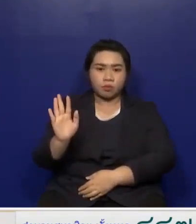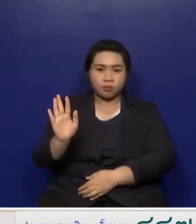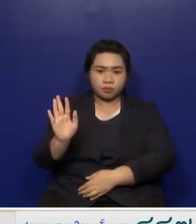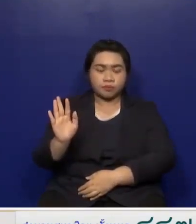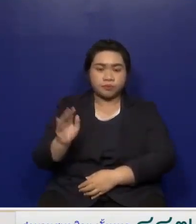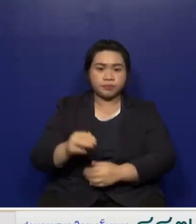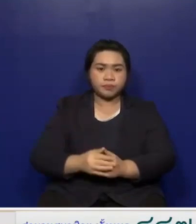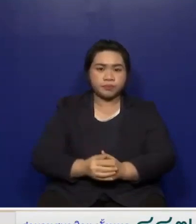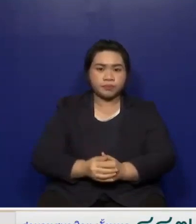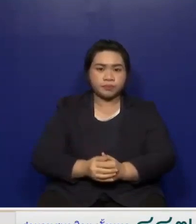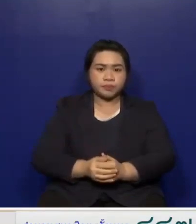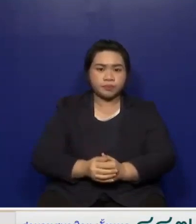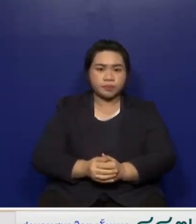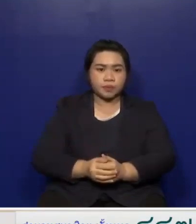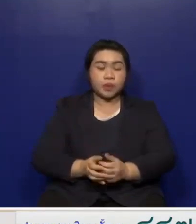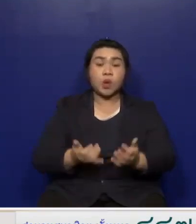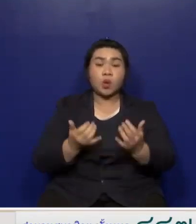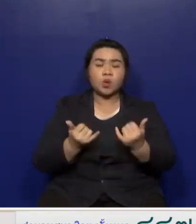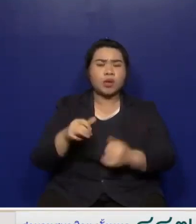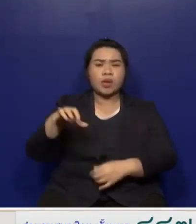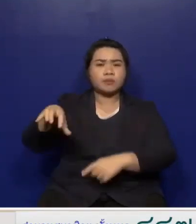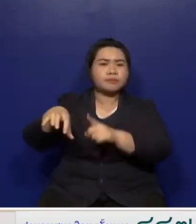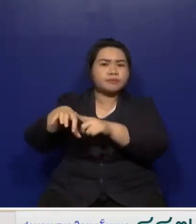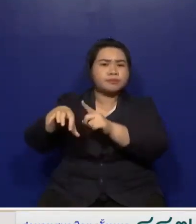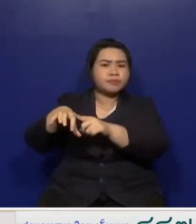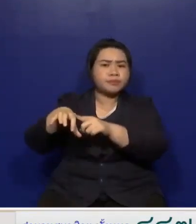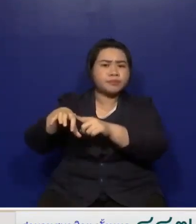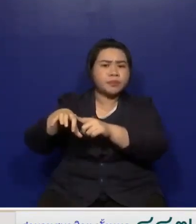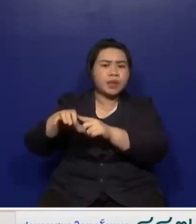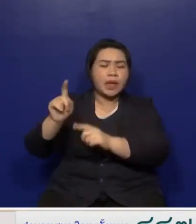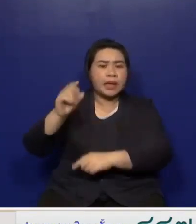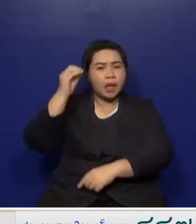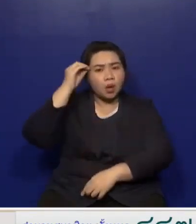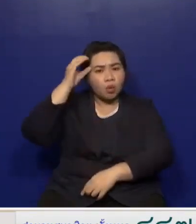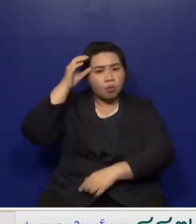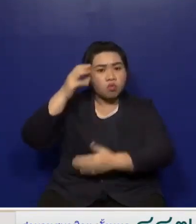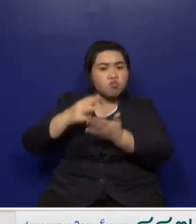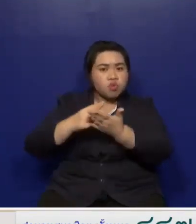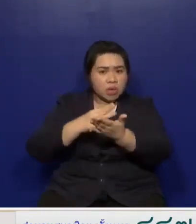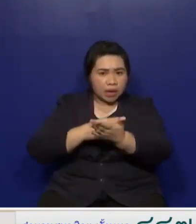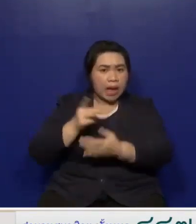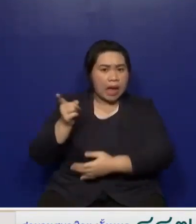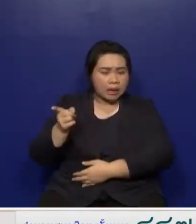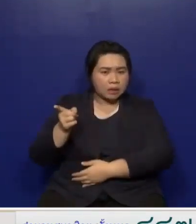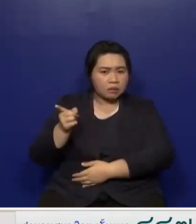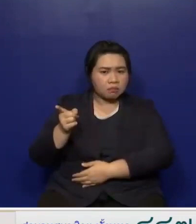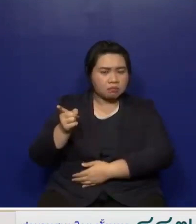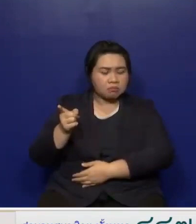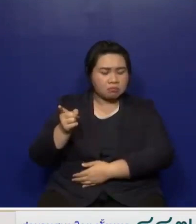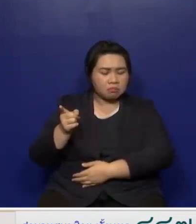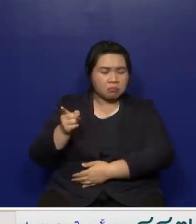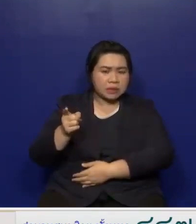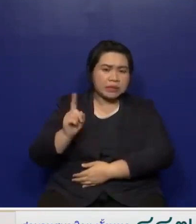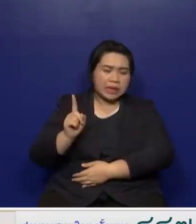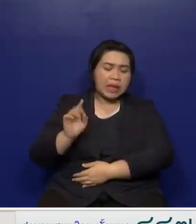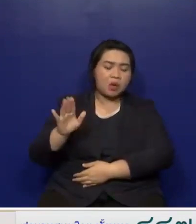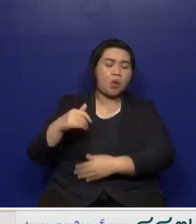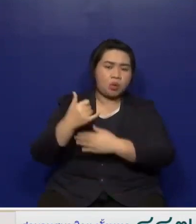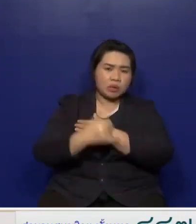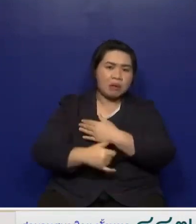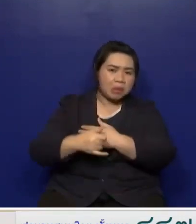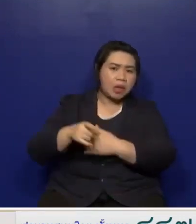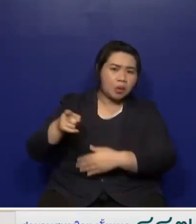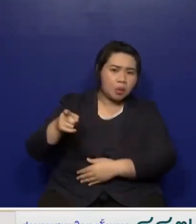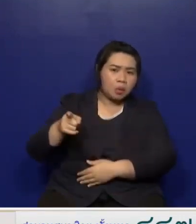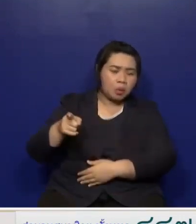คือคามสำคัญของตรงนี้นะครับความรทวจากาเราตองยอมรบว่าVERางเรื่องทางองคอรยต่างชาตกั้นต